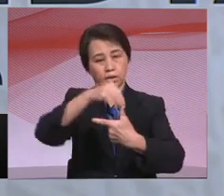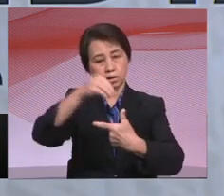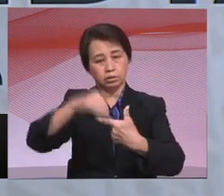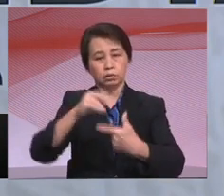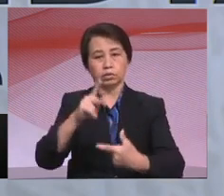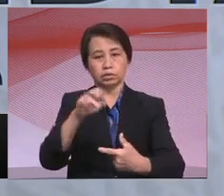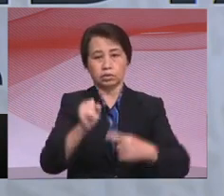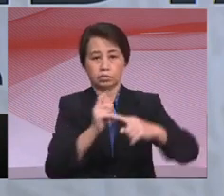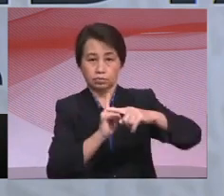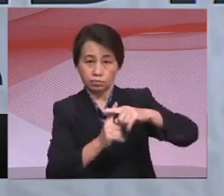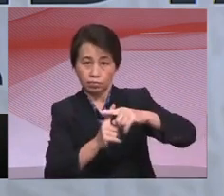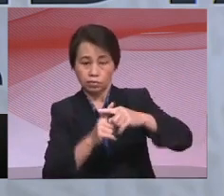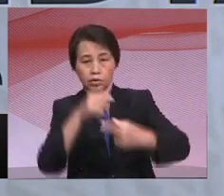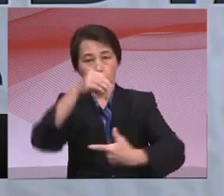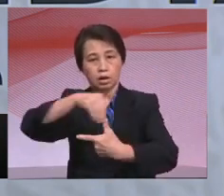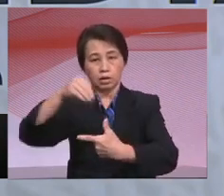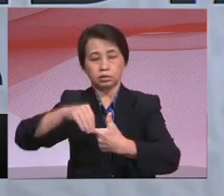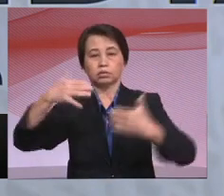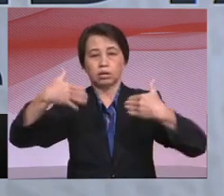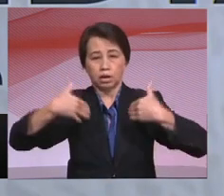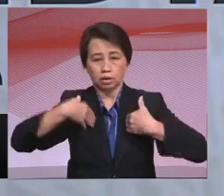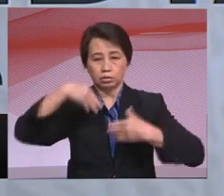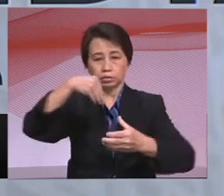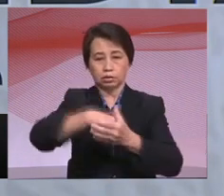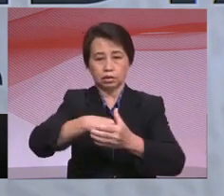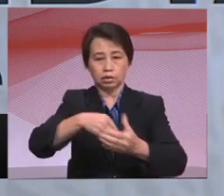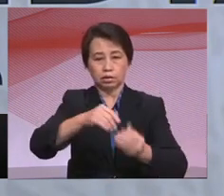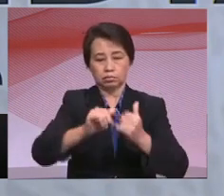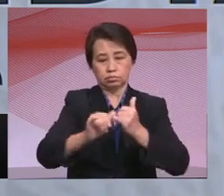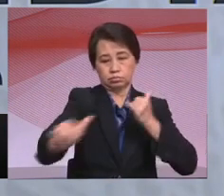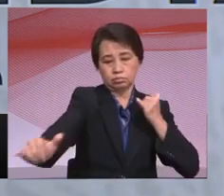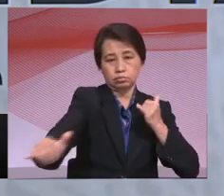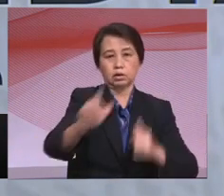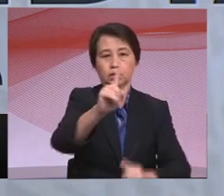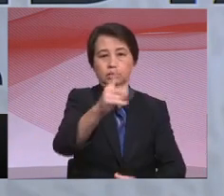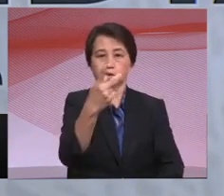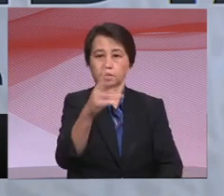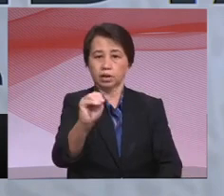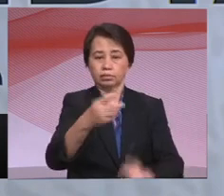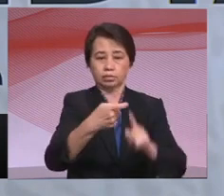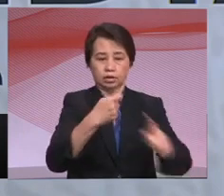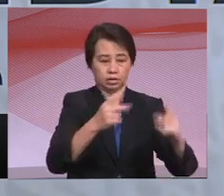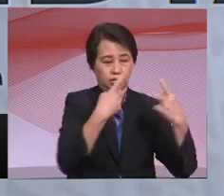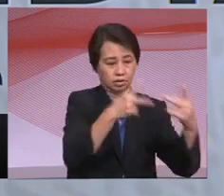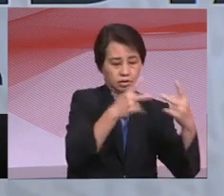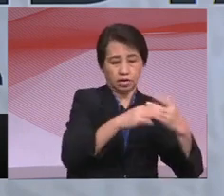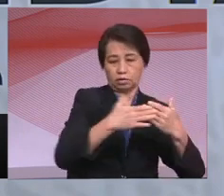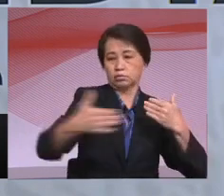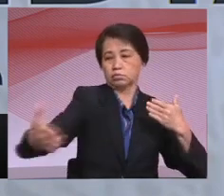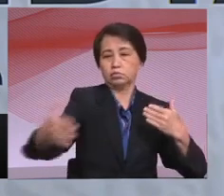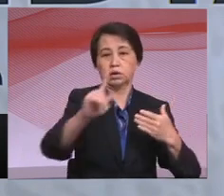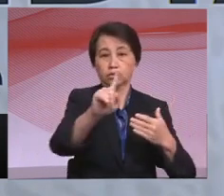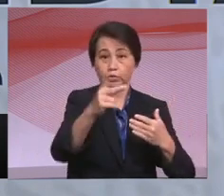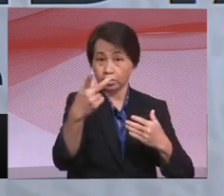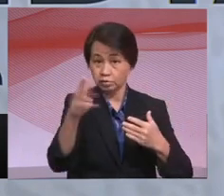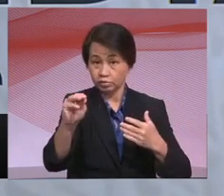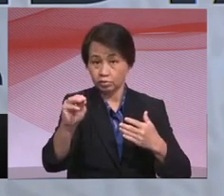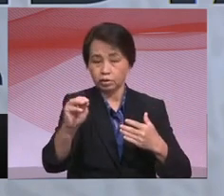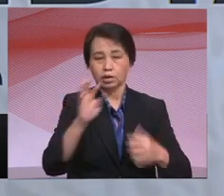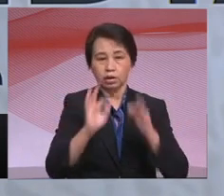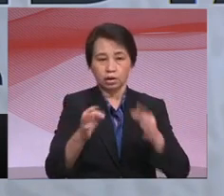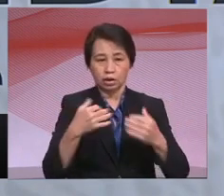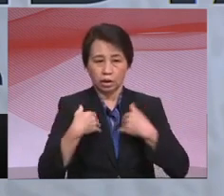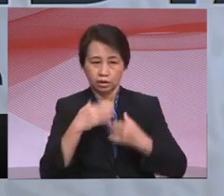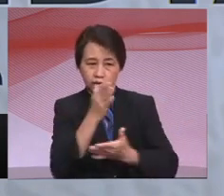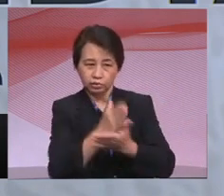kes-kes yang positif ataupun berada dalam lingkungan 1 kilometer dari kedai tersebut. Tetapi kalau ada yang mereka